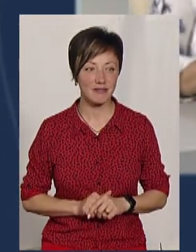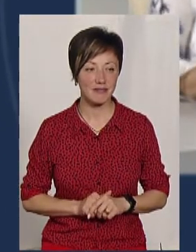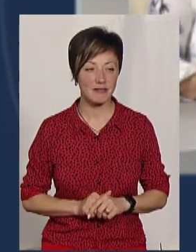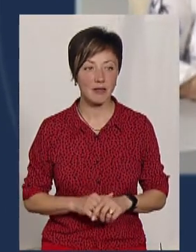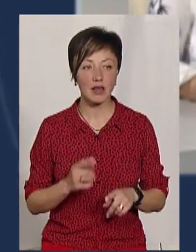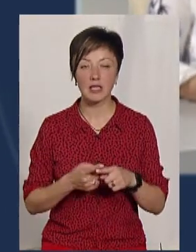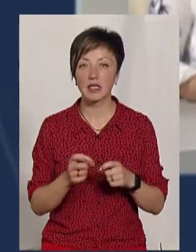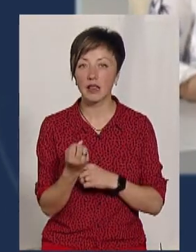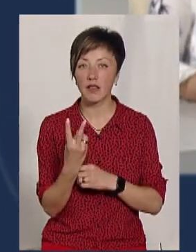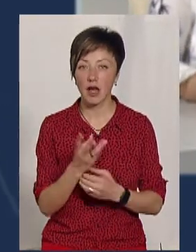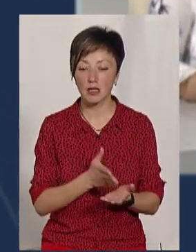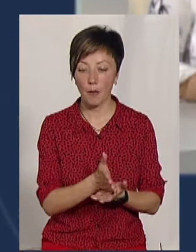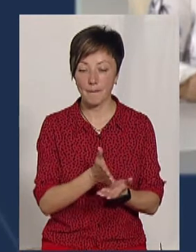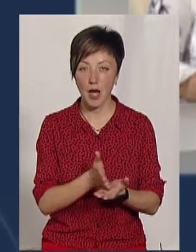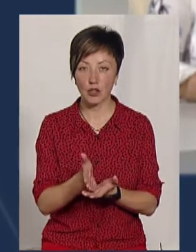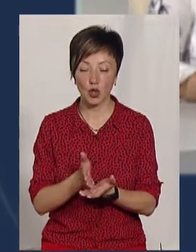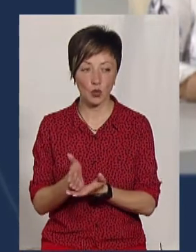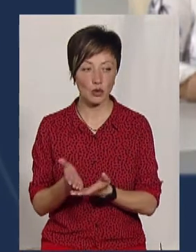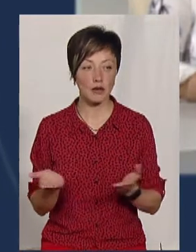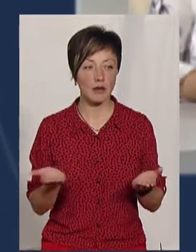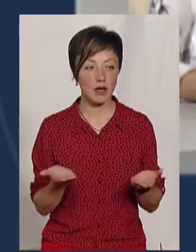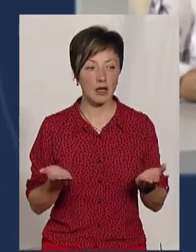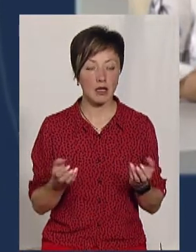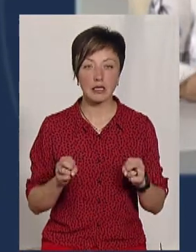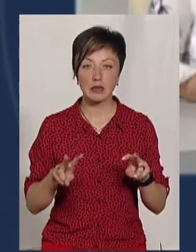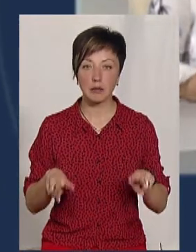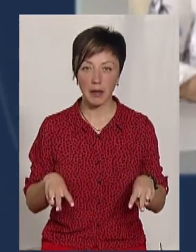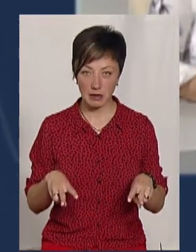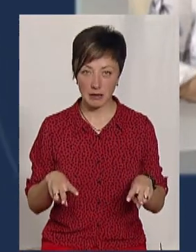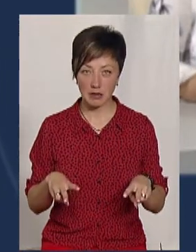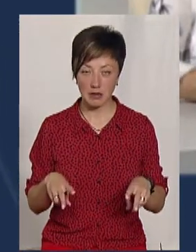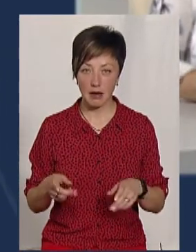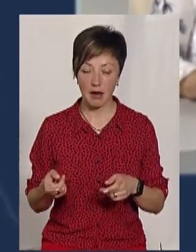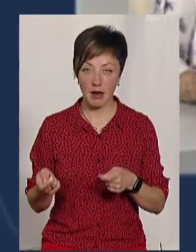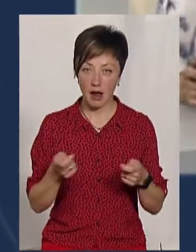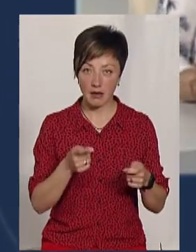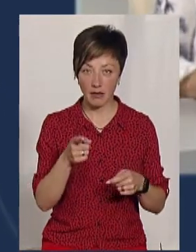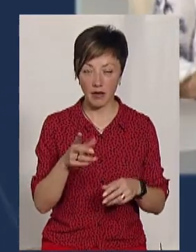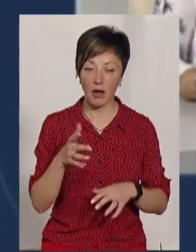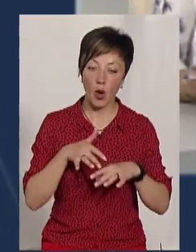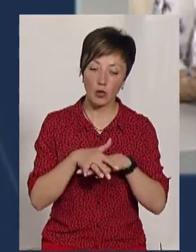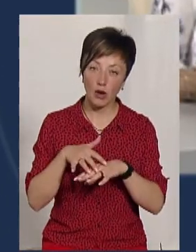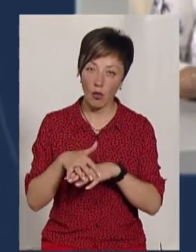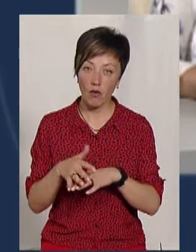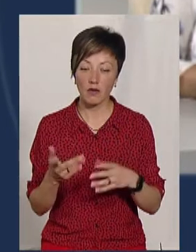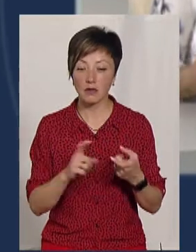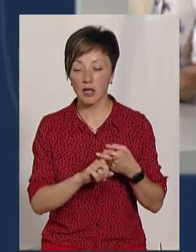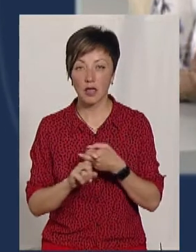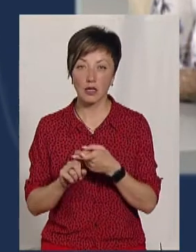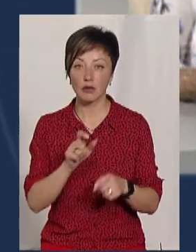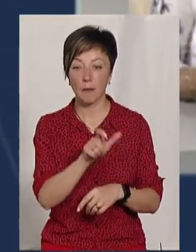переповнений. Оті 12 маршрутів, які спецрейси, ви якось їх розраховували в залежності від